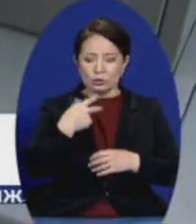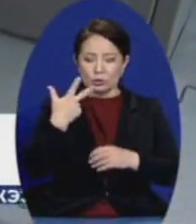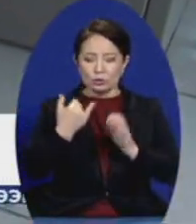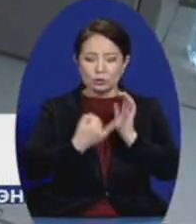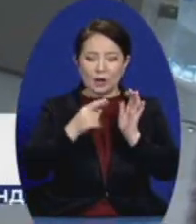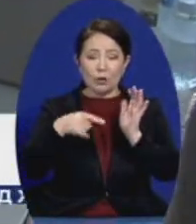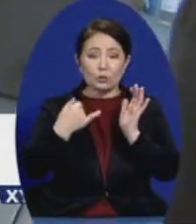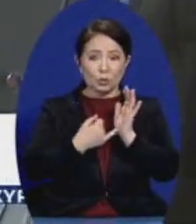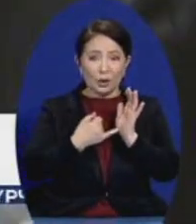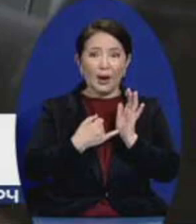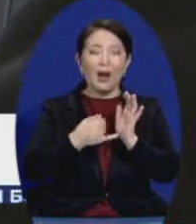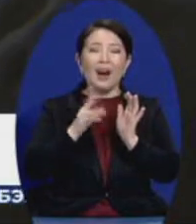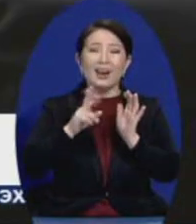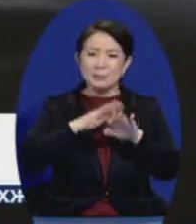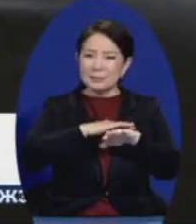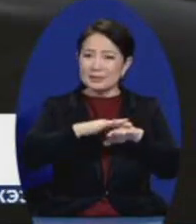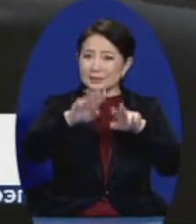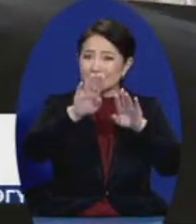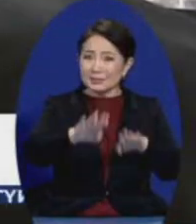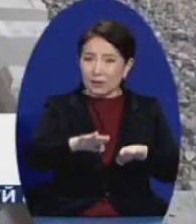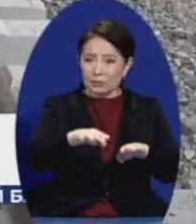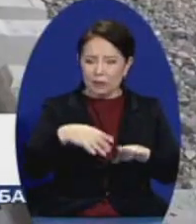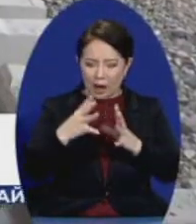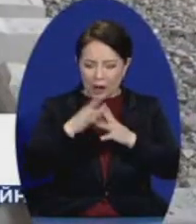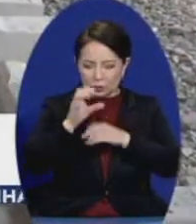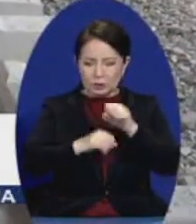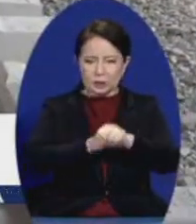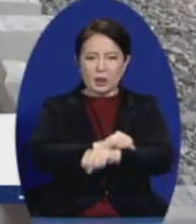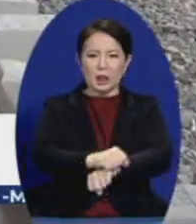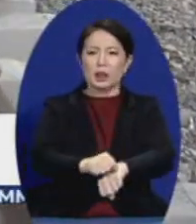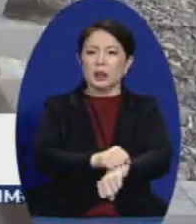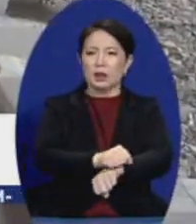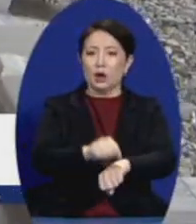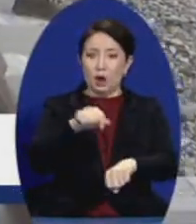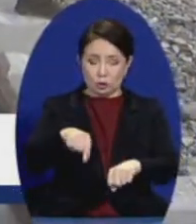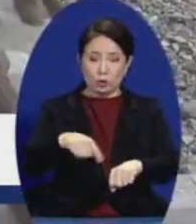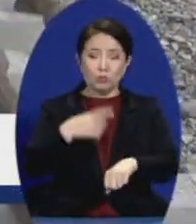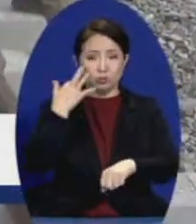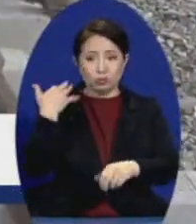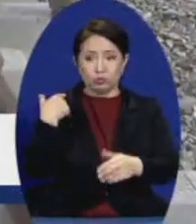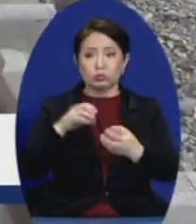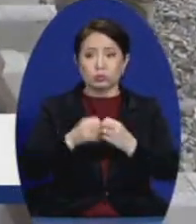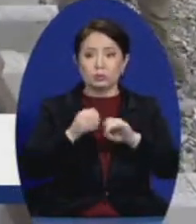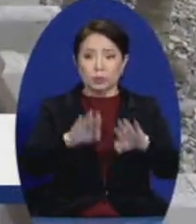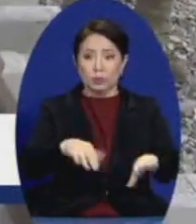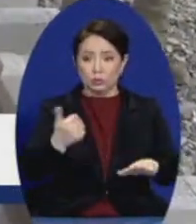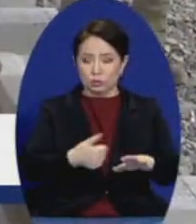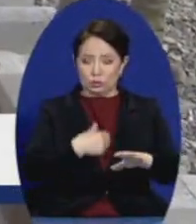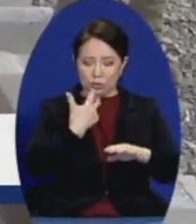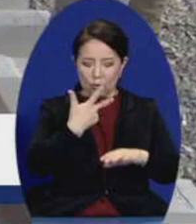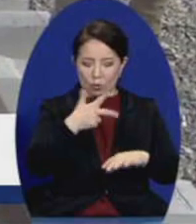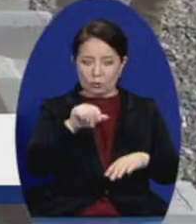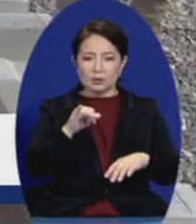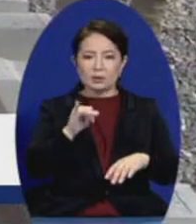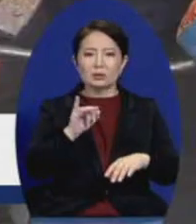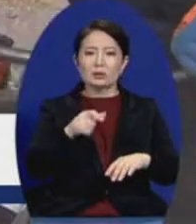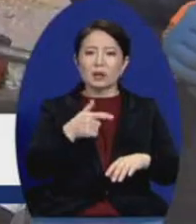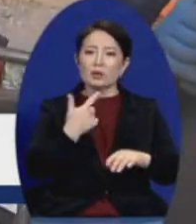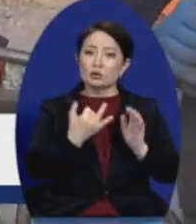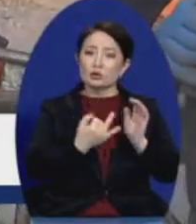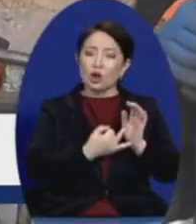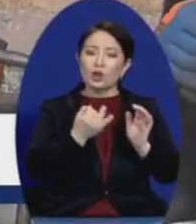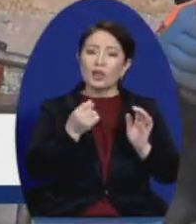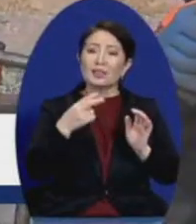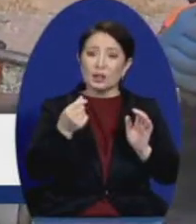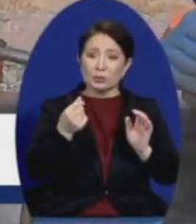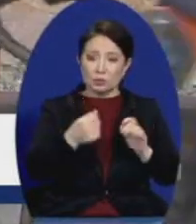жил сунжирсны эцэст энэ онд ашиглалтанд орсон. За энэ хугацаанд нийт 3.7 их найт төгрөг зарцуулсан тооцоо бий. За үүний 1.6